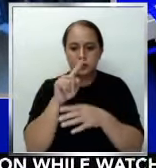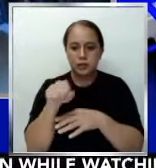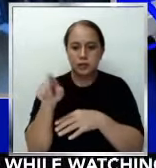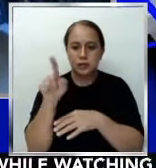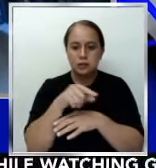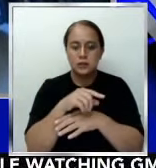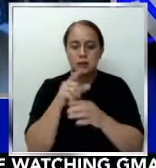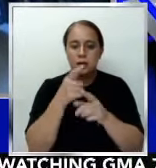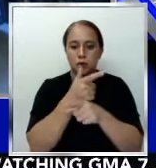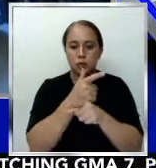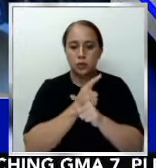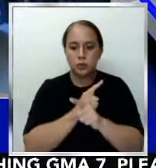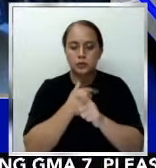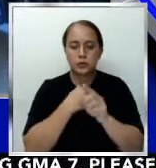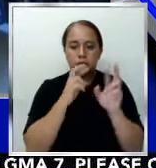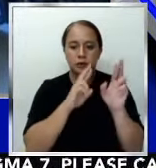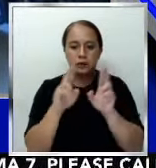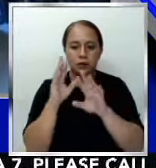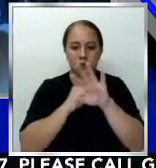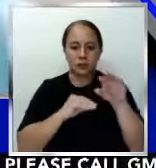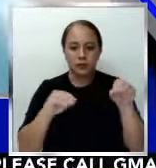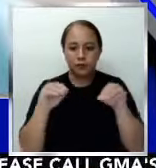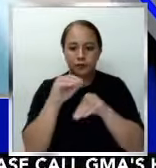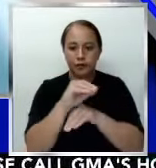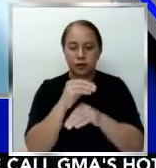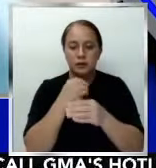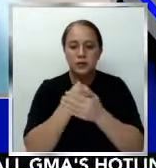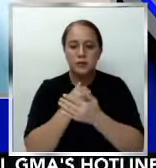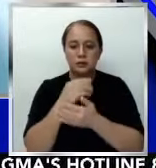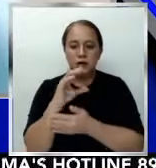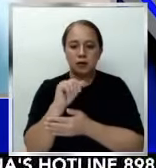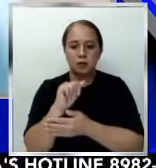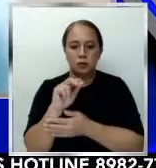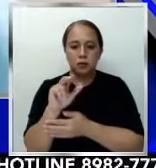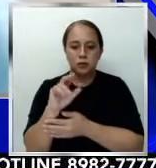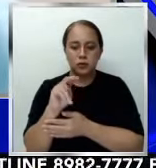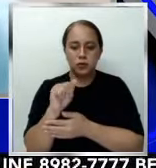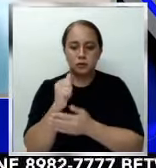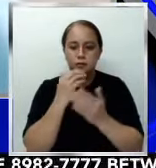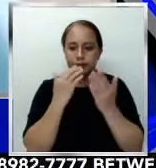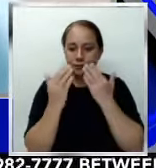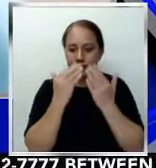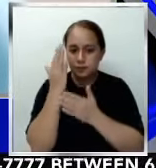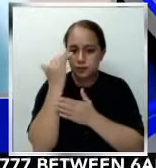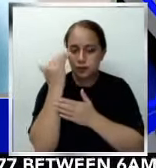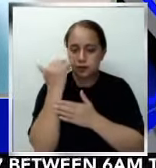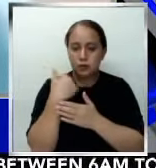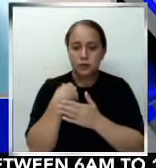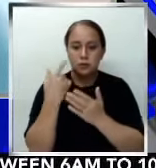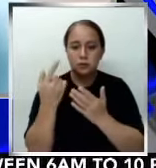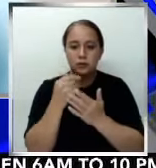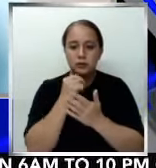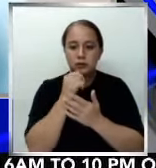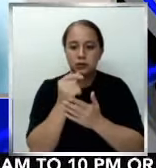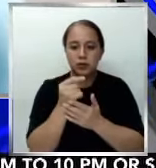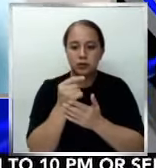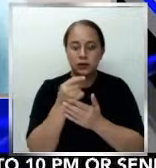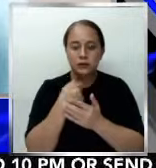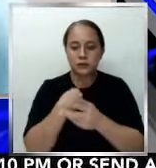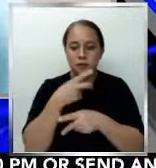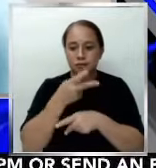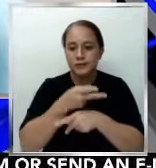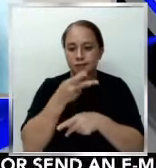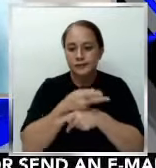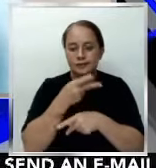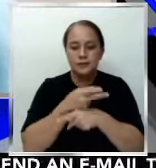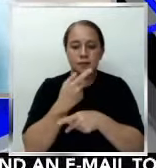at ready to refund na kami kay Mr. Acuña. Pasalamat nga ako sa inyo kasi kung tigal sa inyo, hindi maasigas at maayos yung